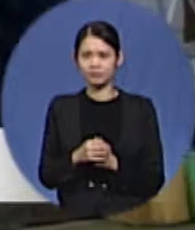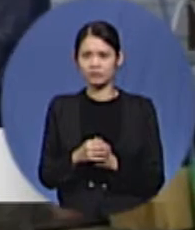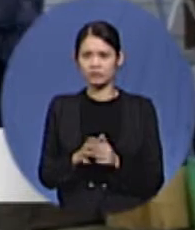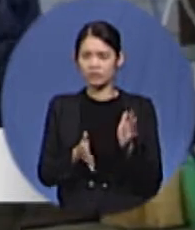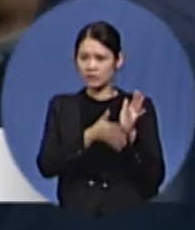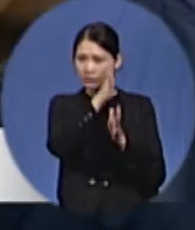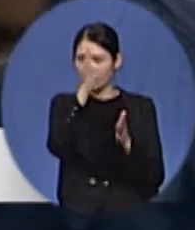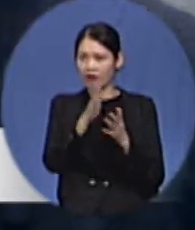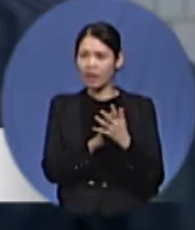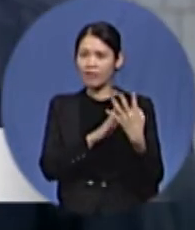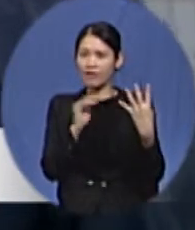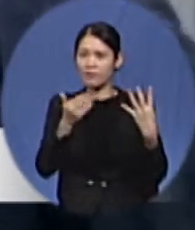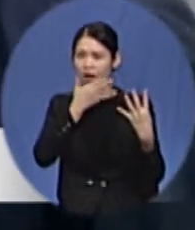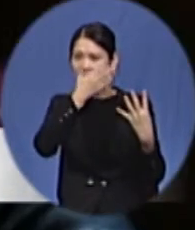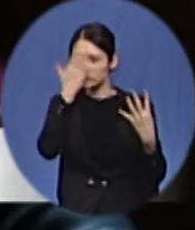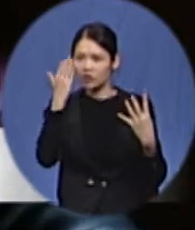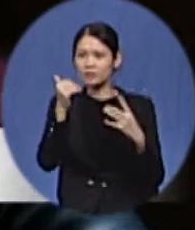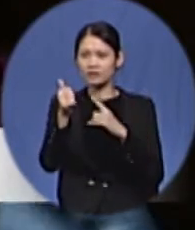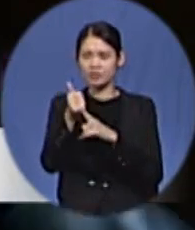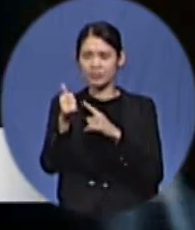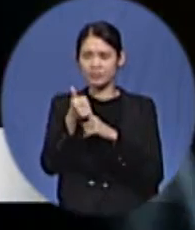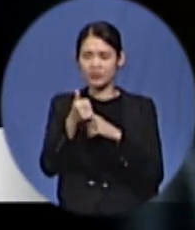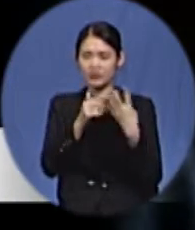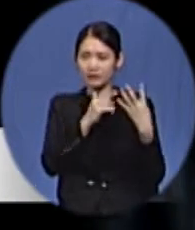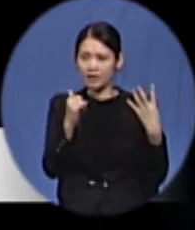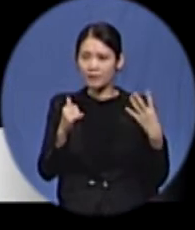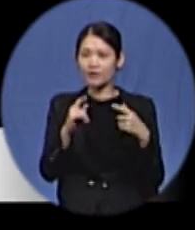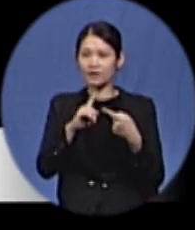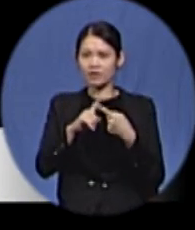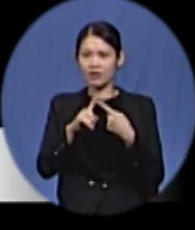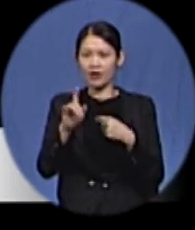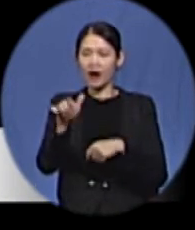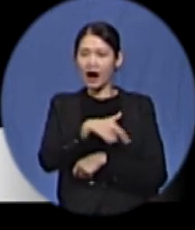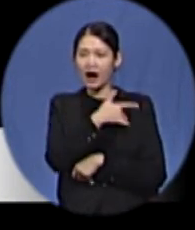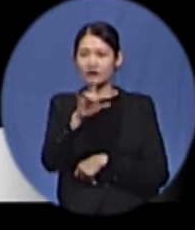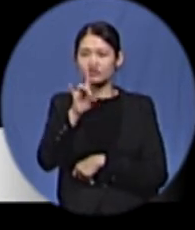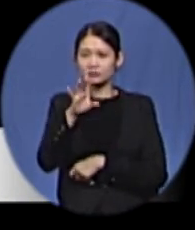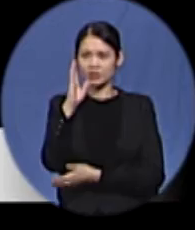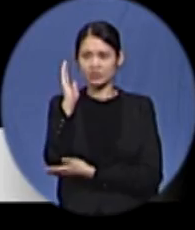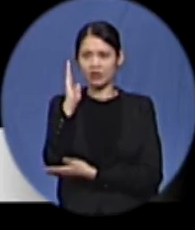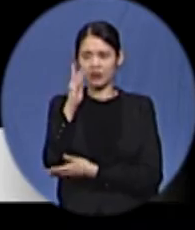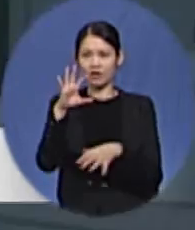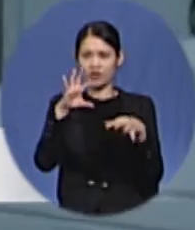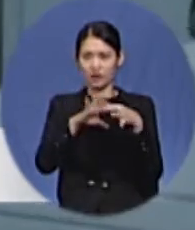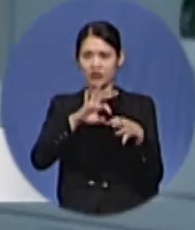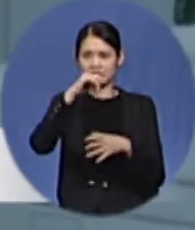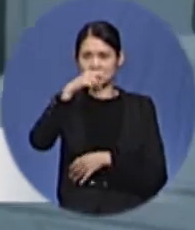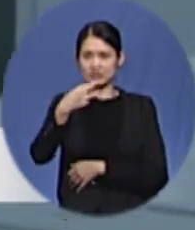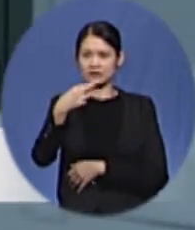빛나던 내 청춘의 운명을 뒤흔든 단하루의 사건을 담고 있는 영화 글로리데이.